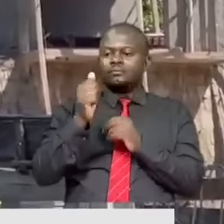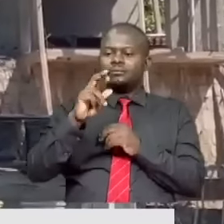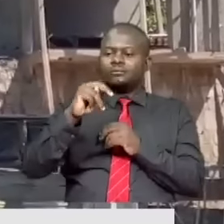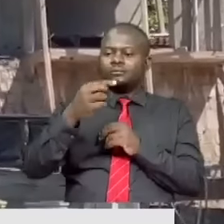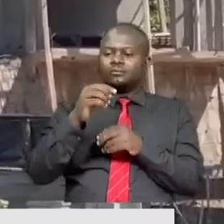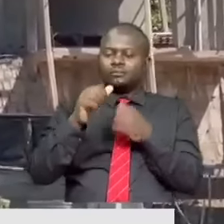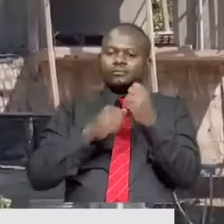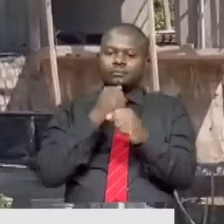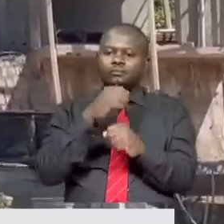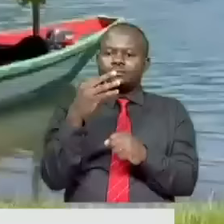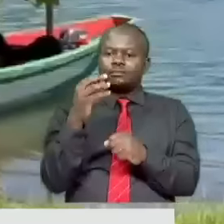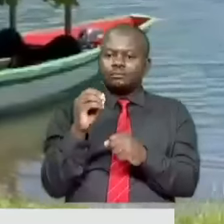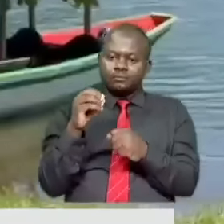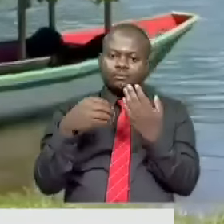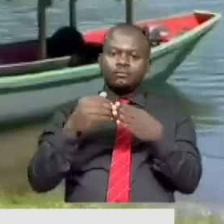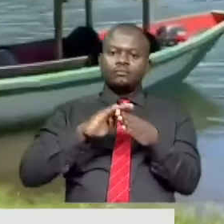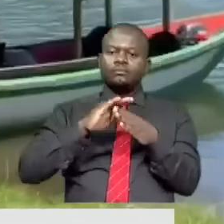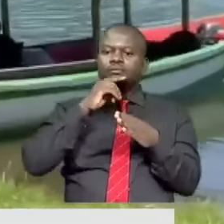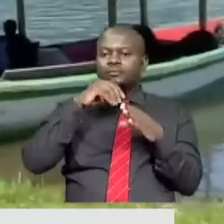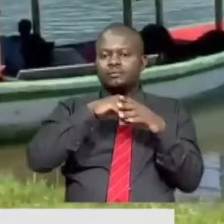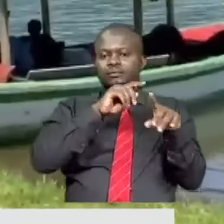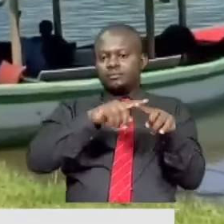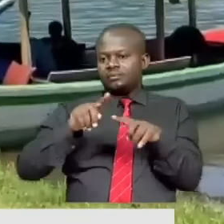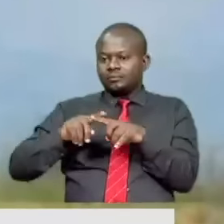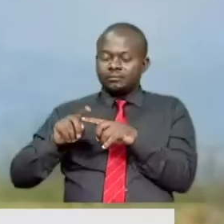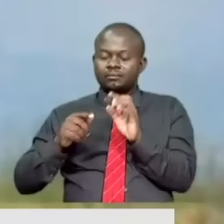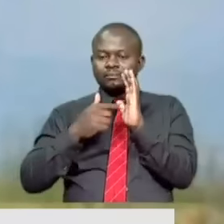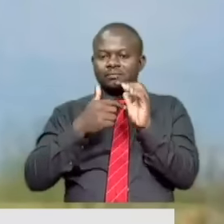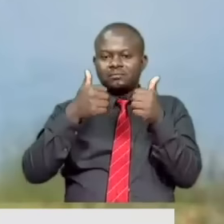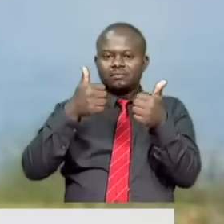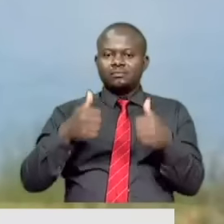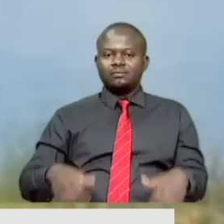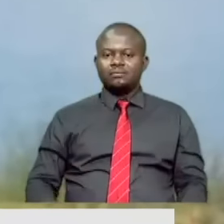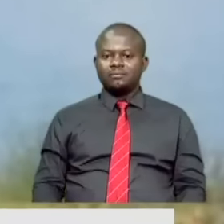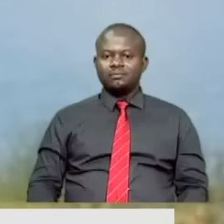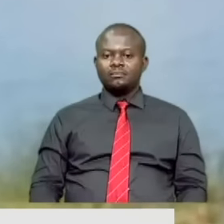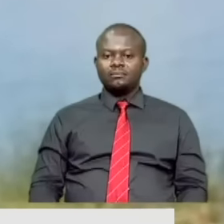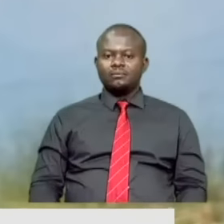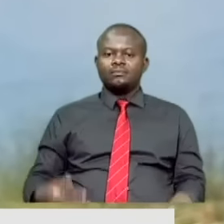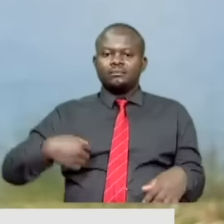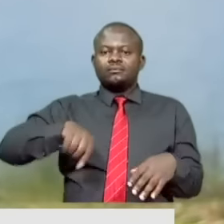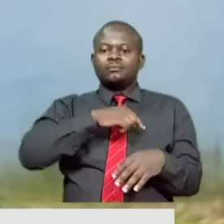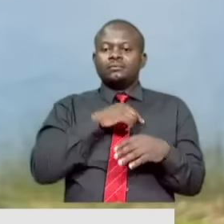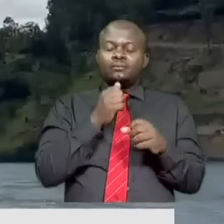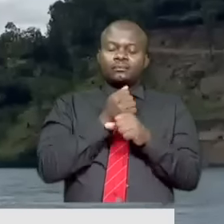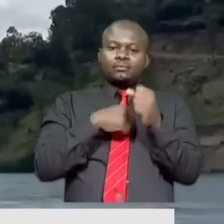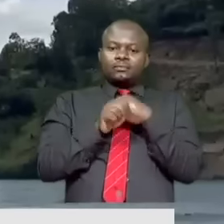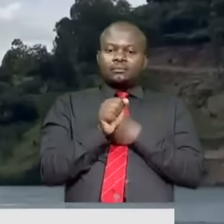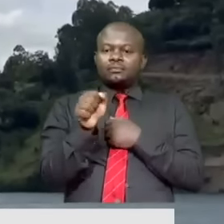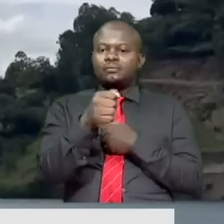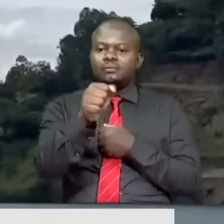imyaka 30 ishize abashoramari mu ngereza zitandukanye bararurata baramwuga gutwemereza abacyarugendo mu cyaga cya